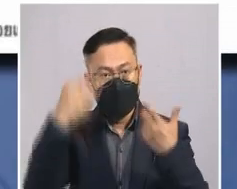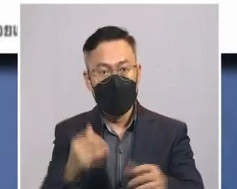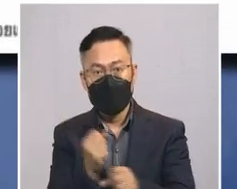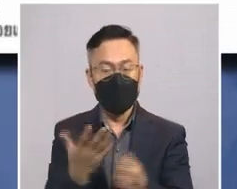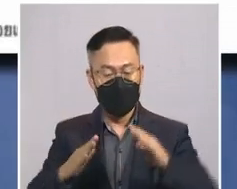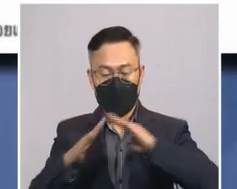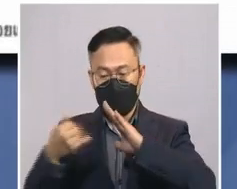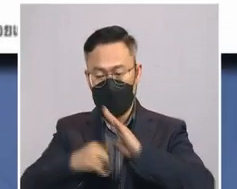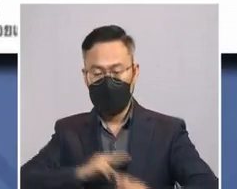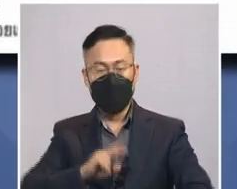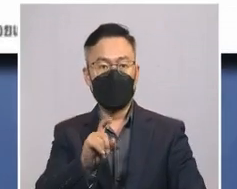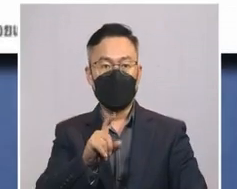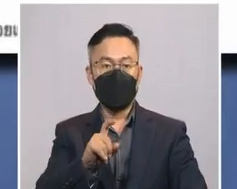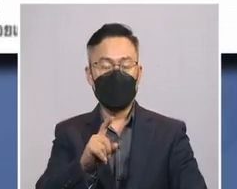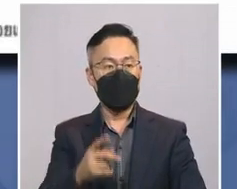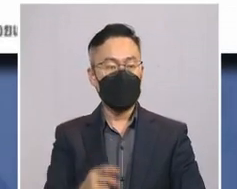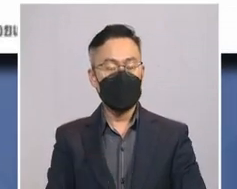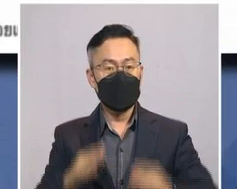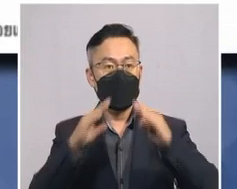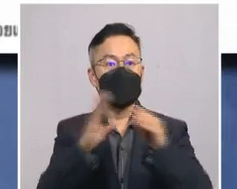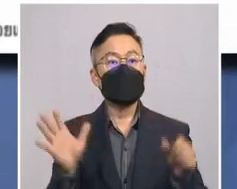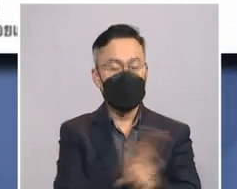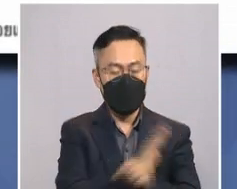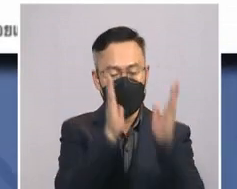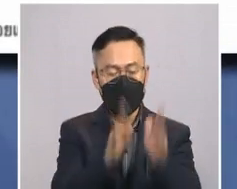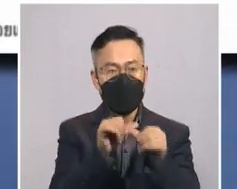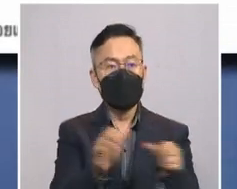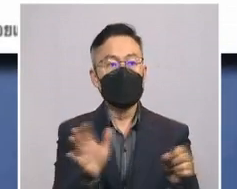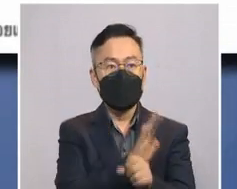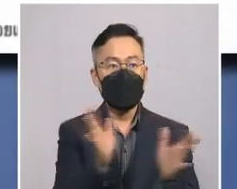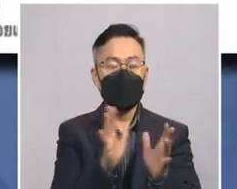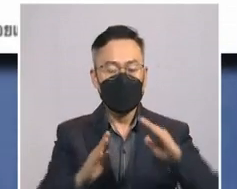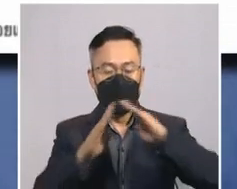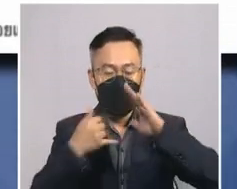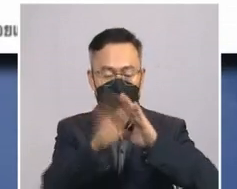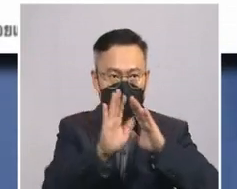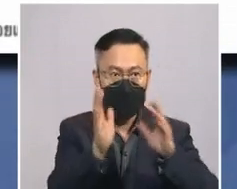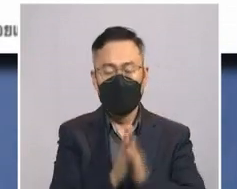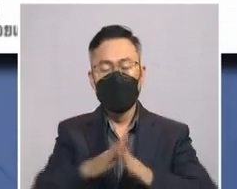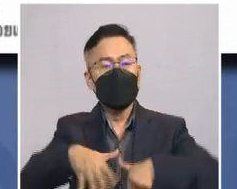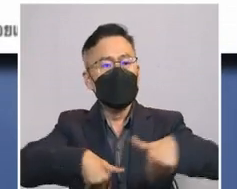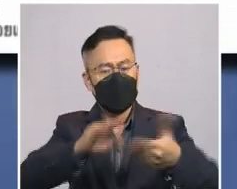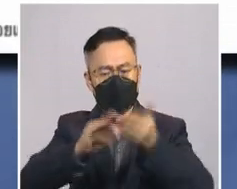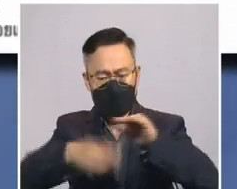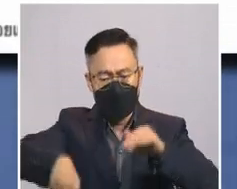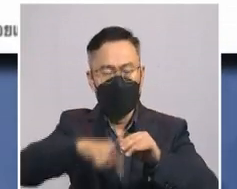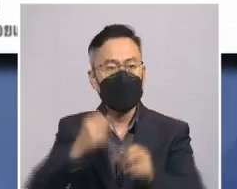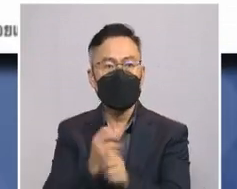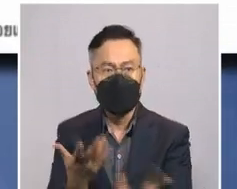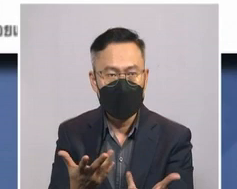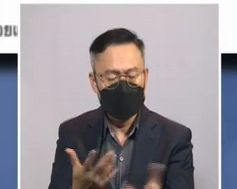ยู่ชาวบ้านในชุมชนอาจจะต้องเดือดร้อนเพราะเขานะคะเขาก็เลยบอกว่าตัดสินใจหอบเสื้อผ้าออกมานอนหน้าธนาคารแห่